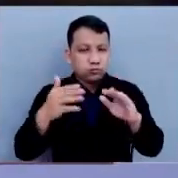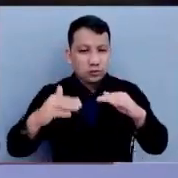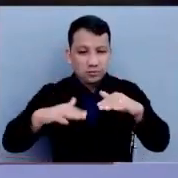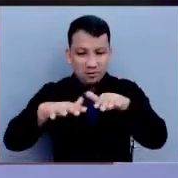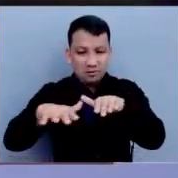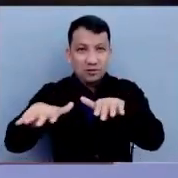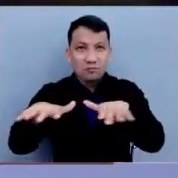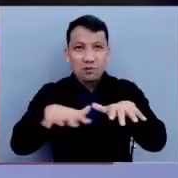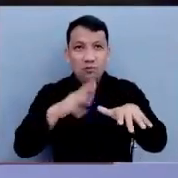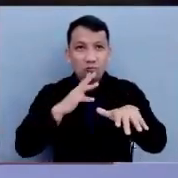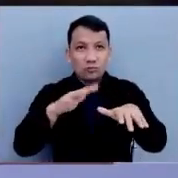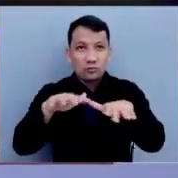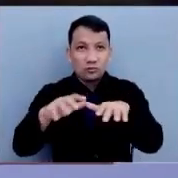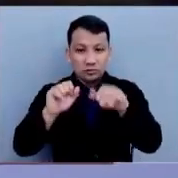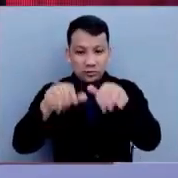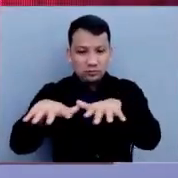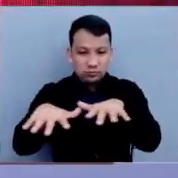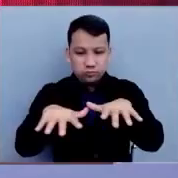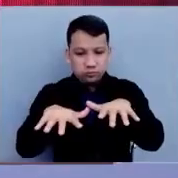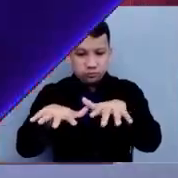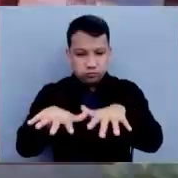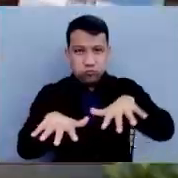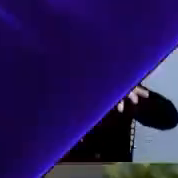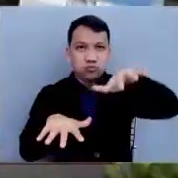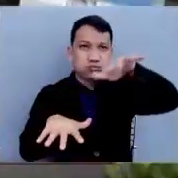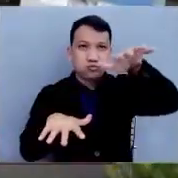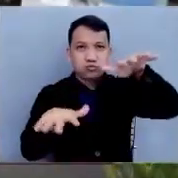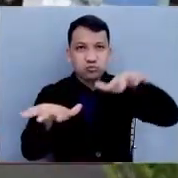Nasa frontline ng balitang yan, si Bon Gualvez.